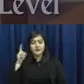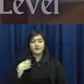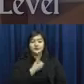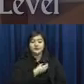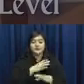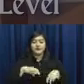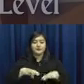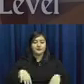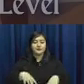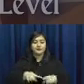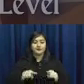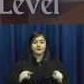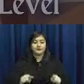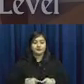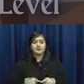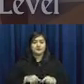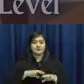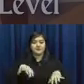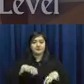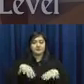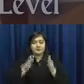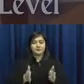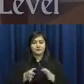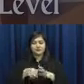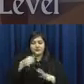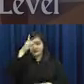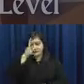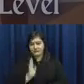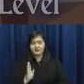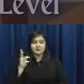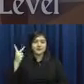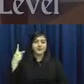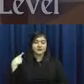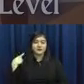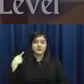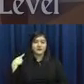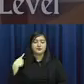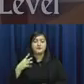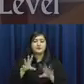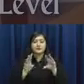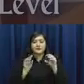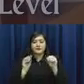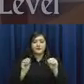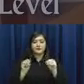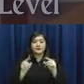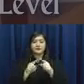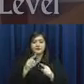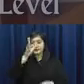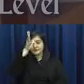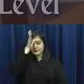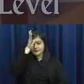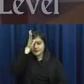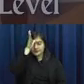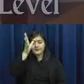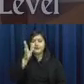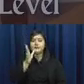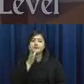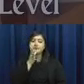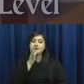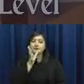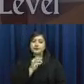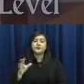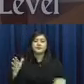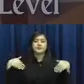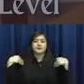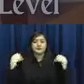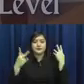ng Panginoon, andoon yung pagtuturo sa mga tatay. Yeah. O, in particular sa mga tatay, nanay, mga